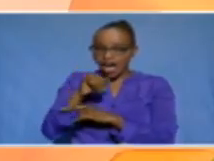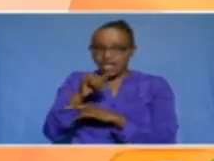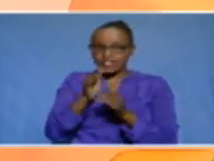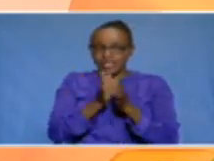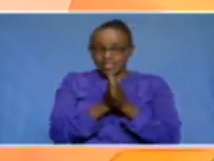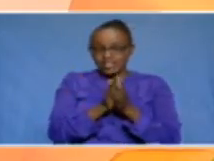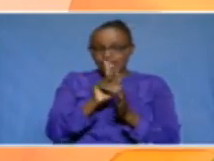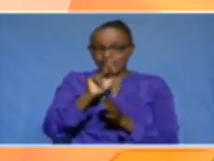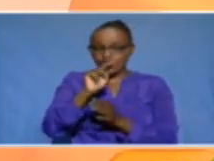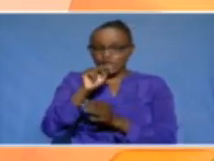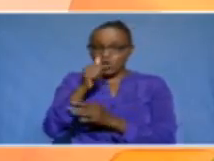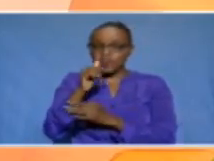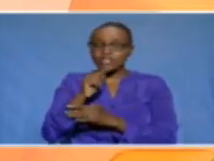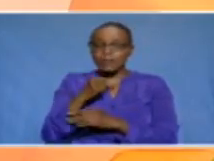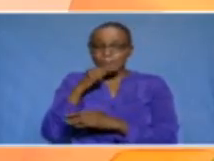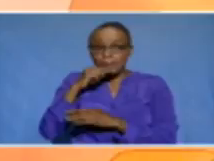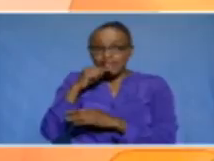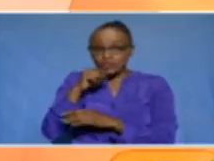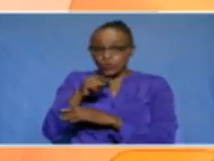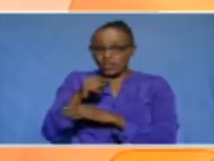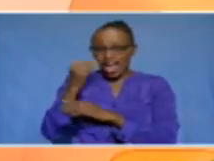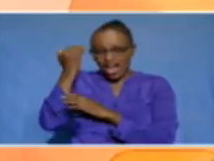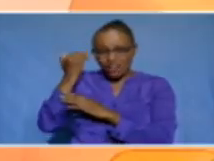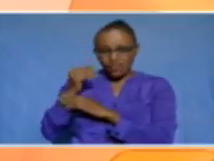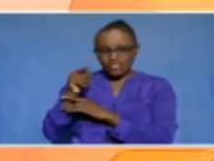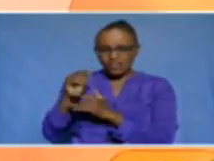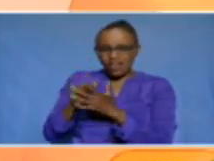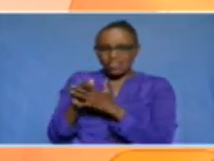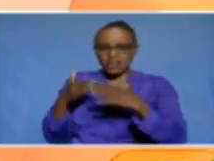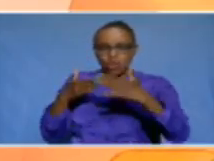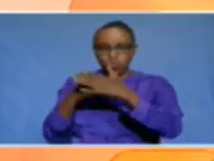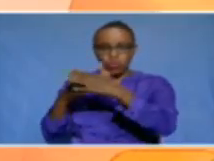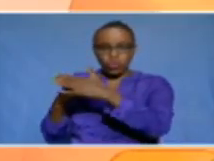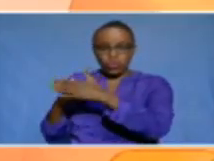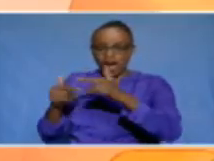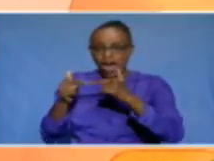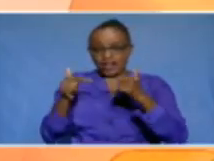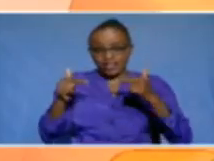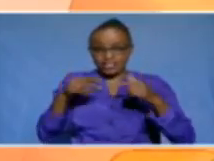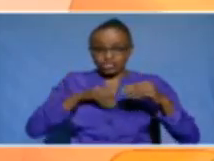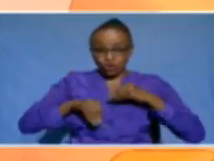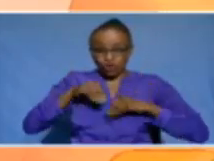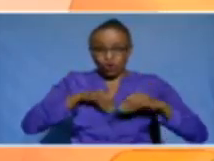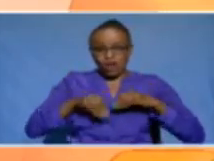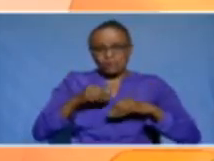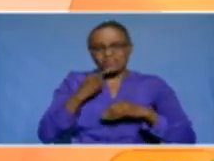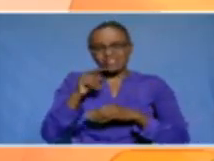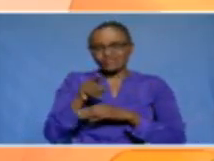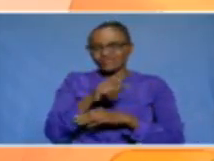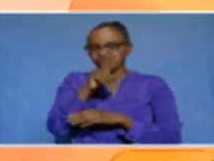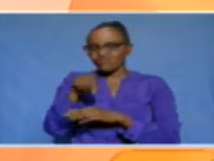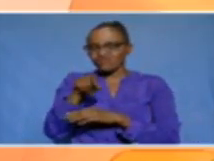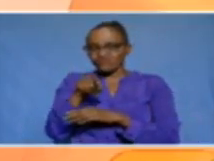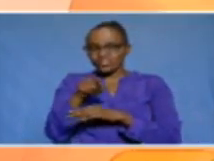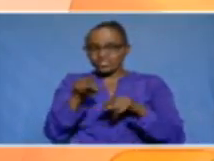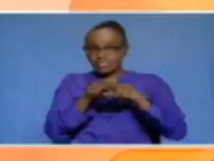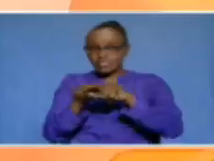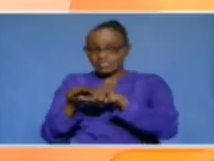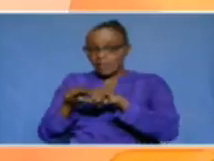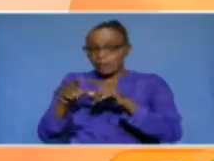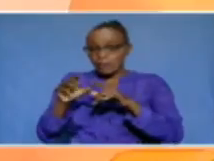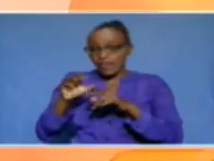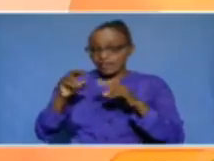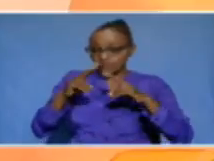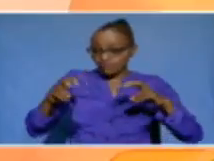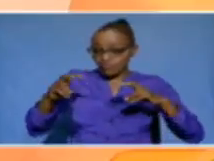George Kinoti kwa kuitaja mahakama kama inayozuia vita dhidi ya ufisadi. Maraga akiikosoa idara ya upelelezi na ile ya mashtaka